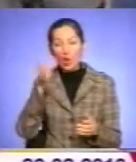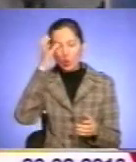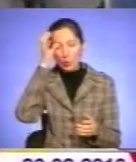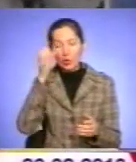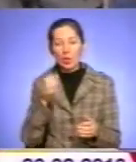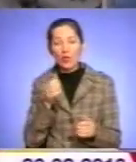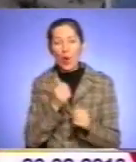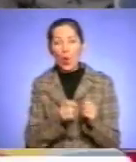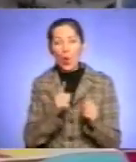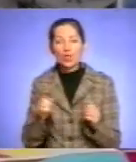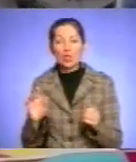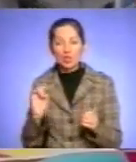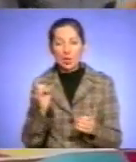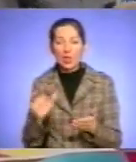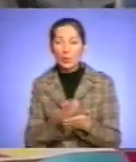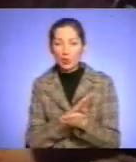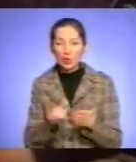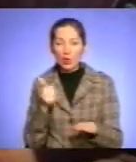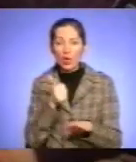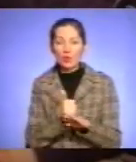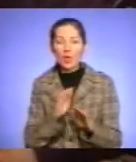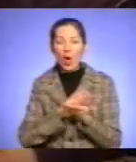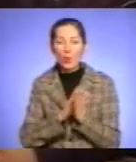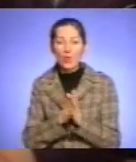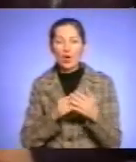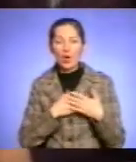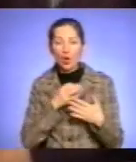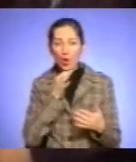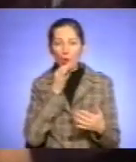дитині безкоштовно. Головна умова – любити книжку.